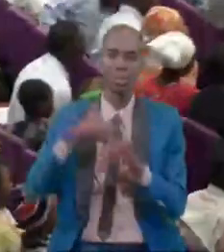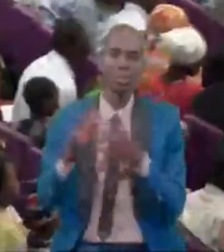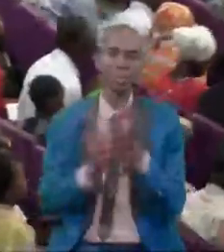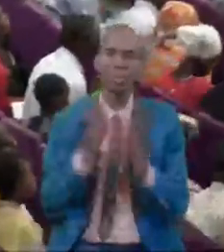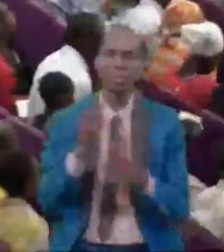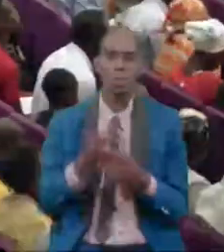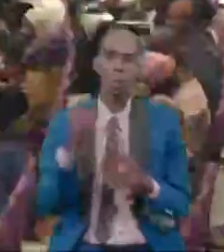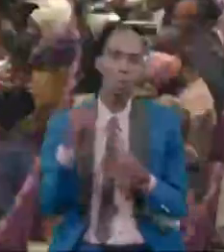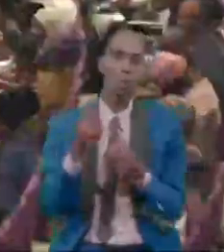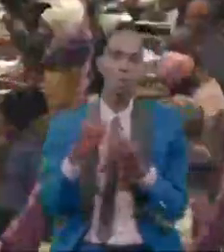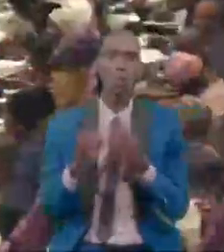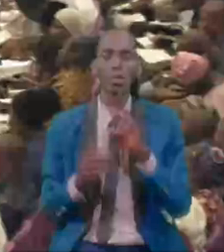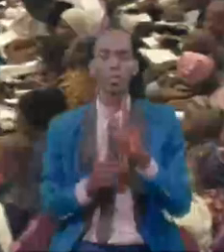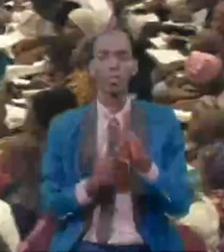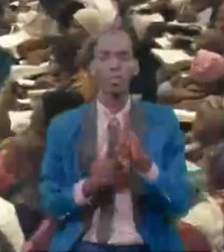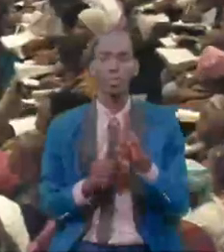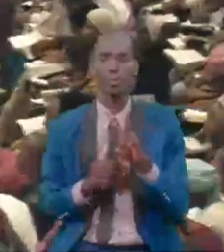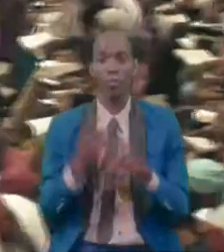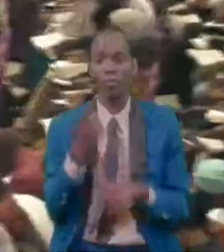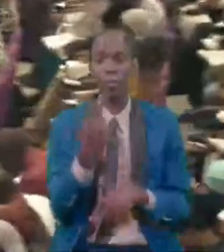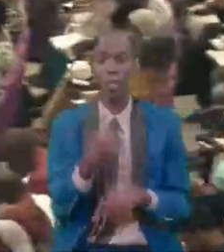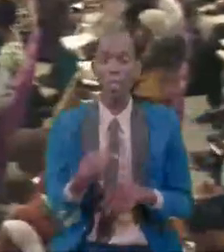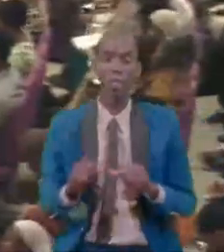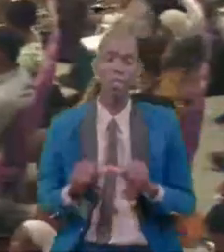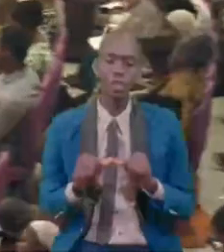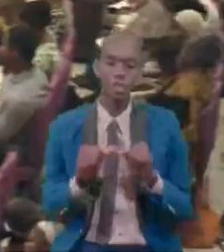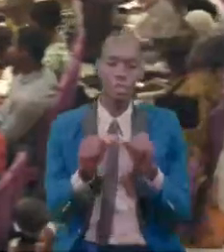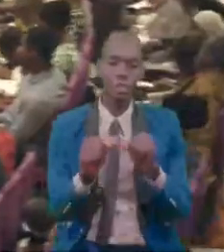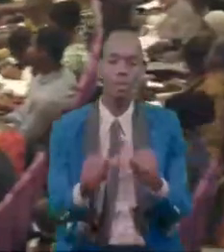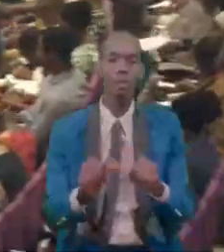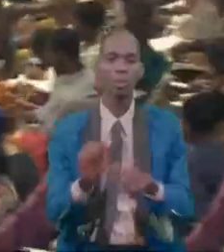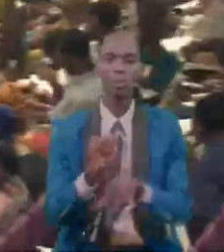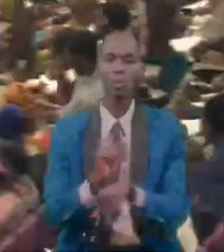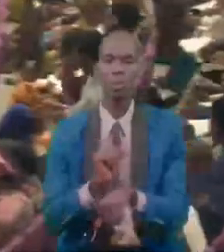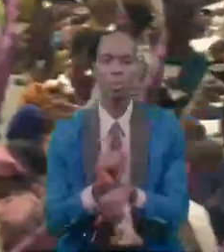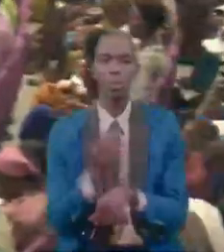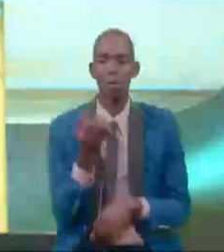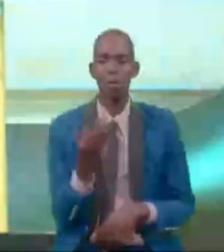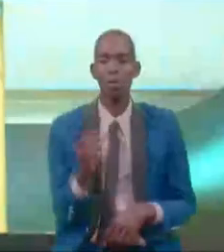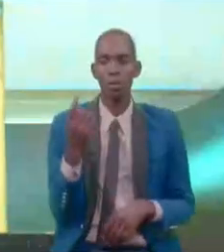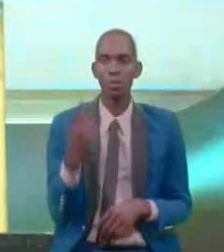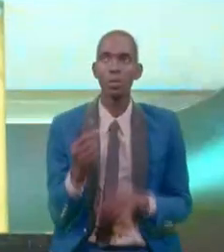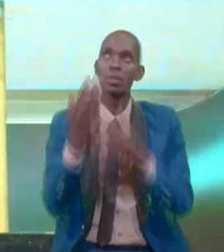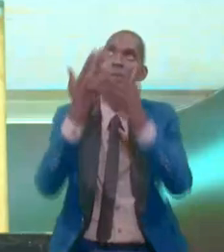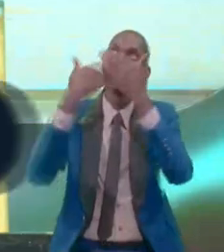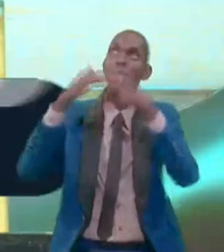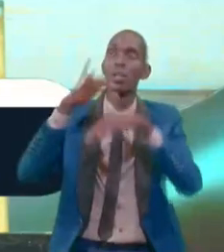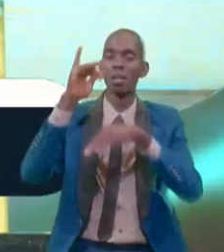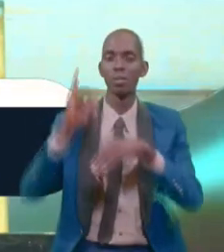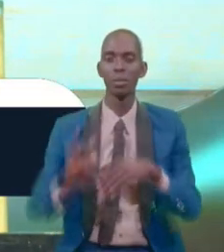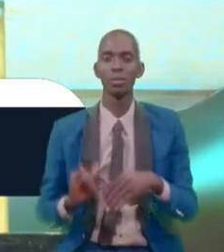Jésus-Christ. Deuxième point maintenant, l'œuvre constante du prince